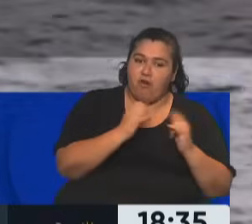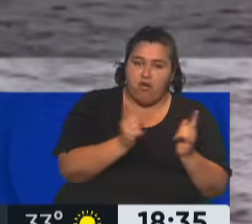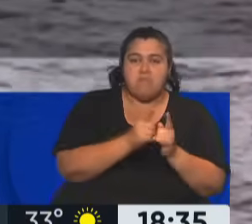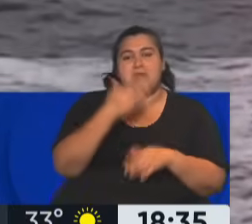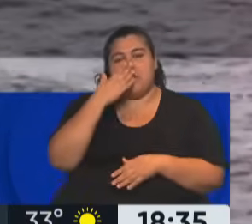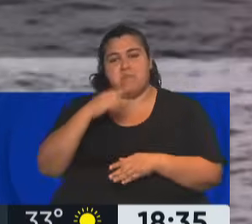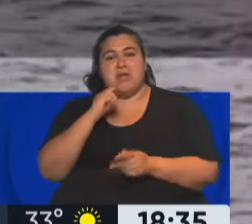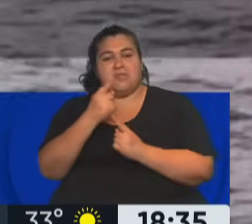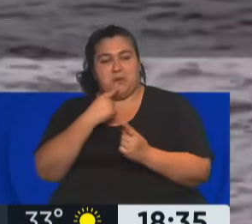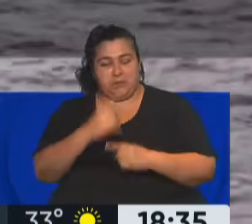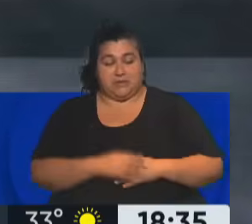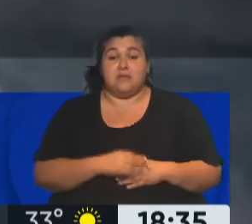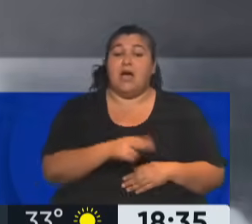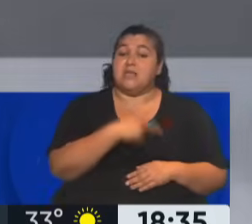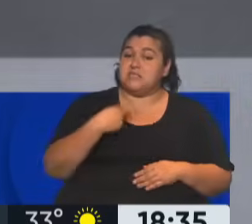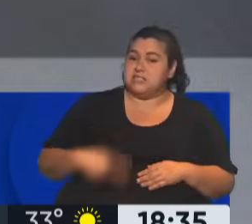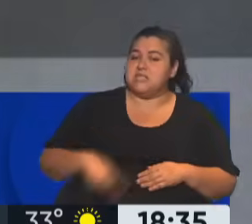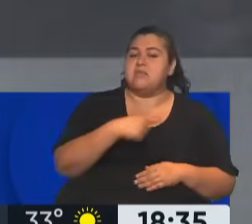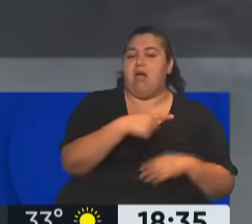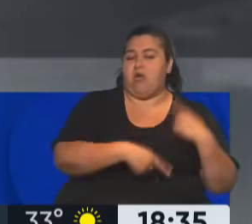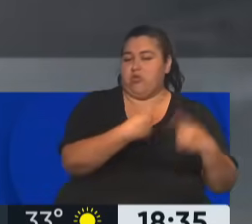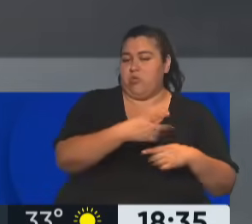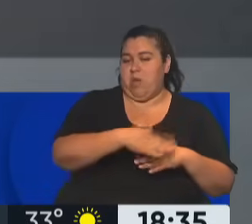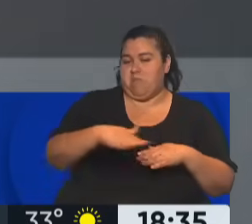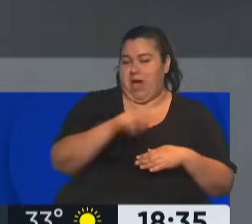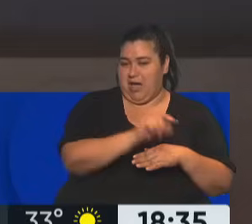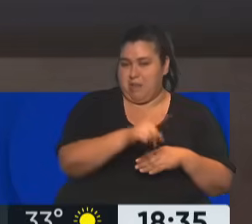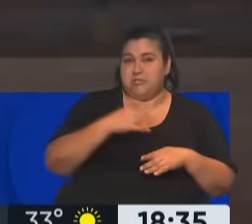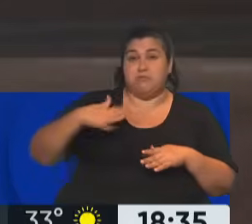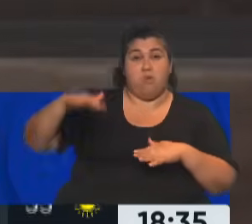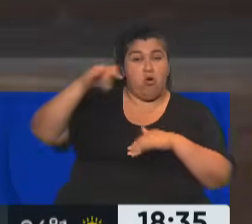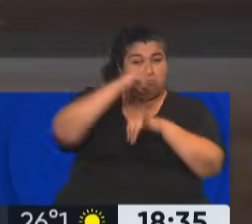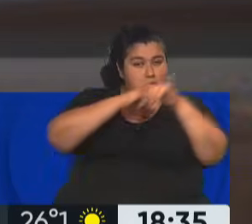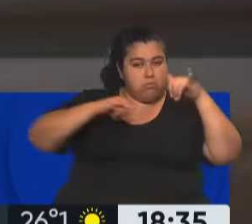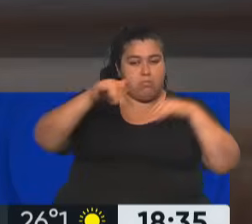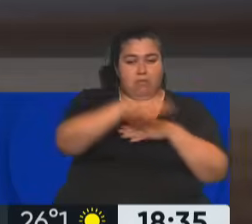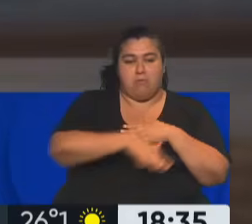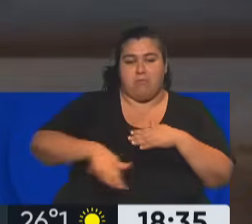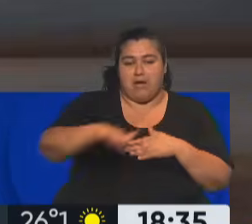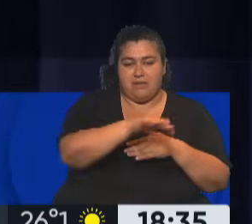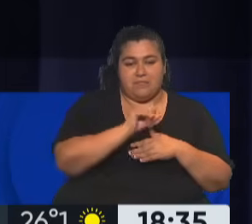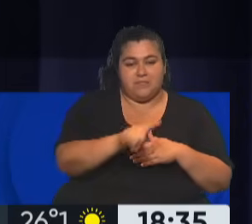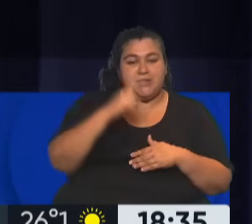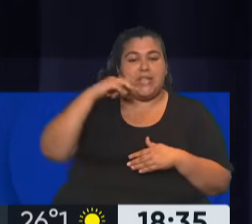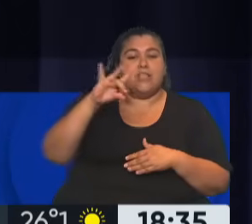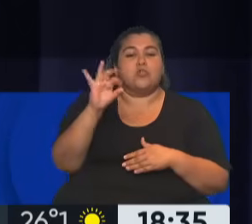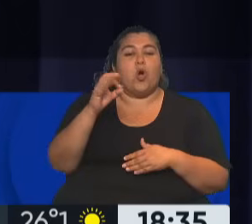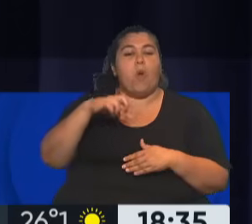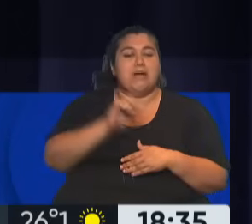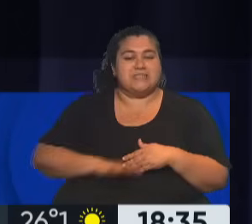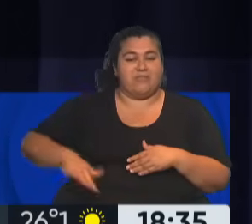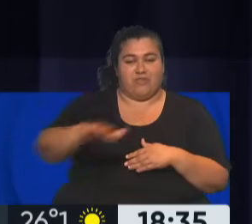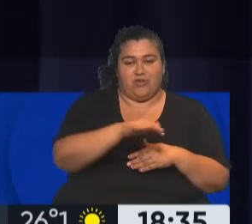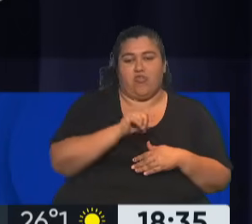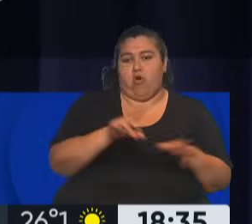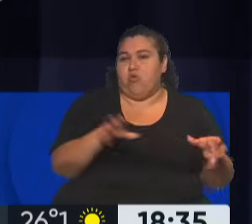然而，中国近期仍然在印太地区的周边的海空域，接连的透过演习以及军机、军舰等等的侵扰，